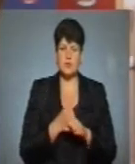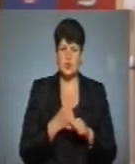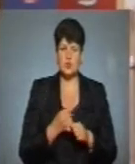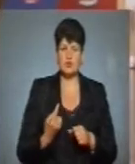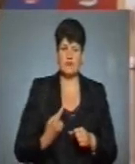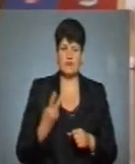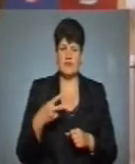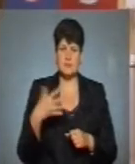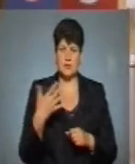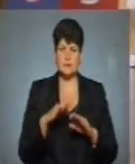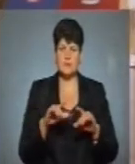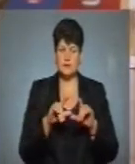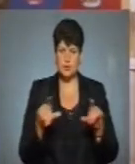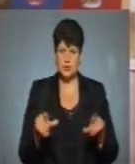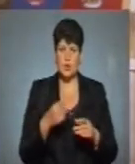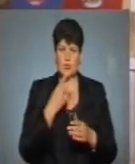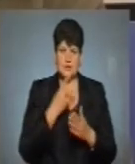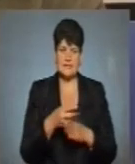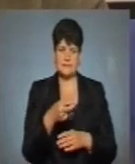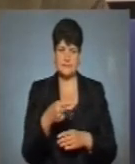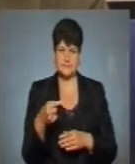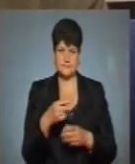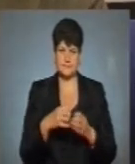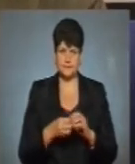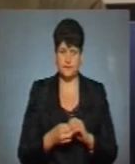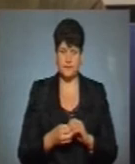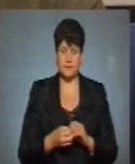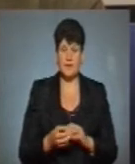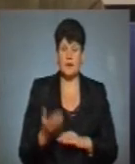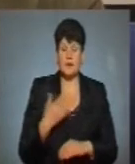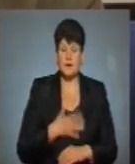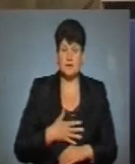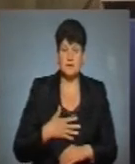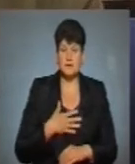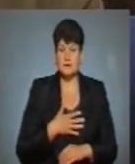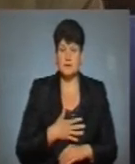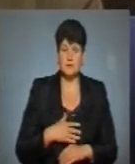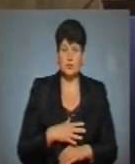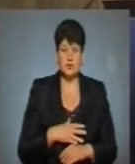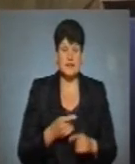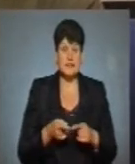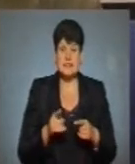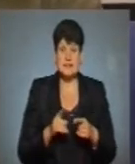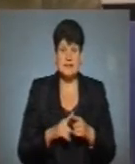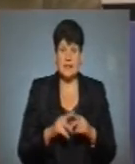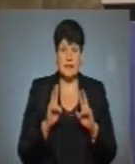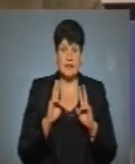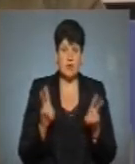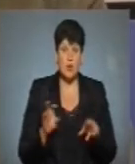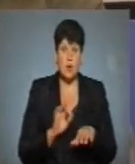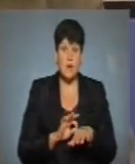садку. Експрес-тест показав негативний результат. Звичайно, що хвилювався. Це така невідома